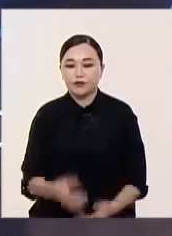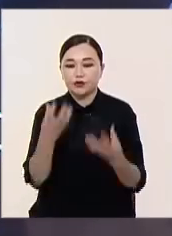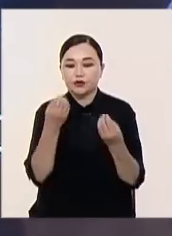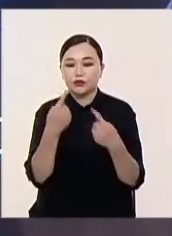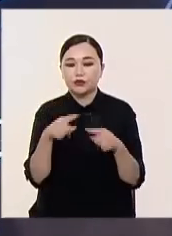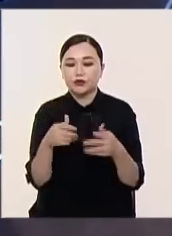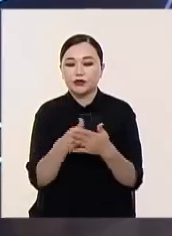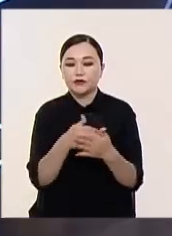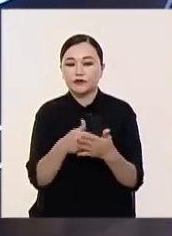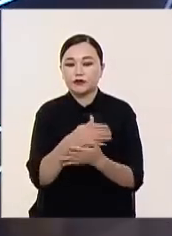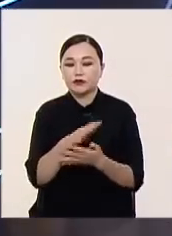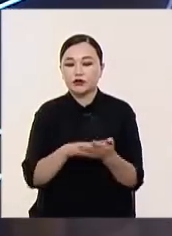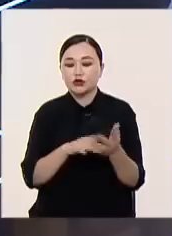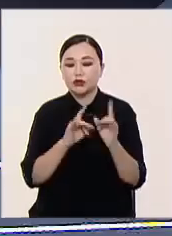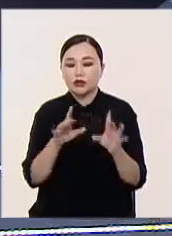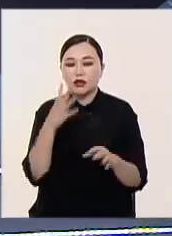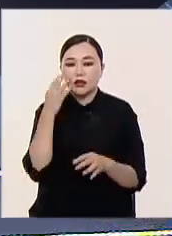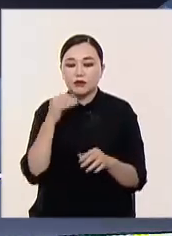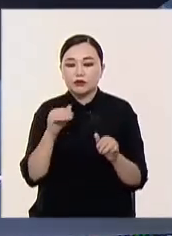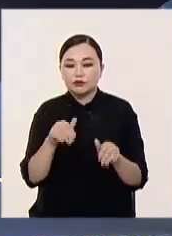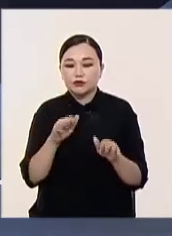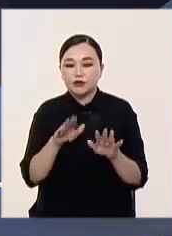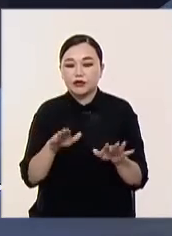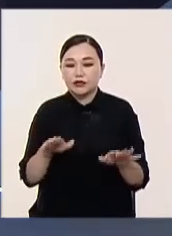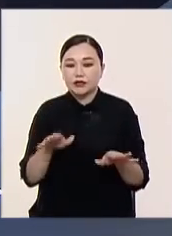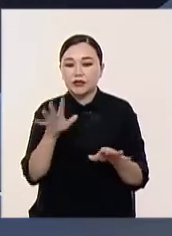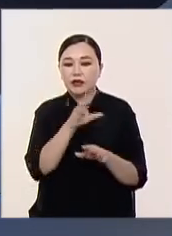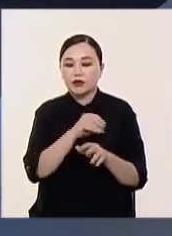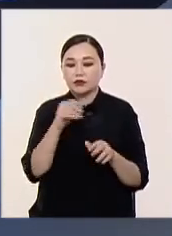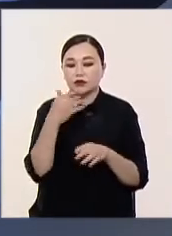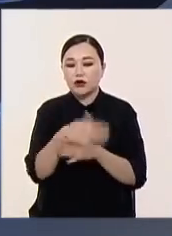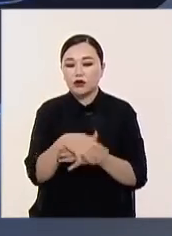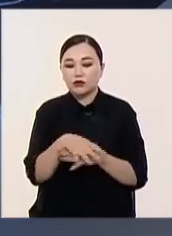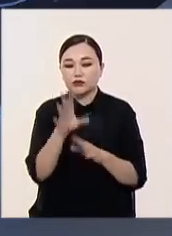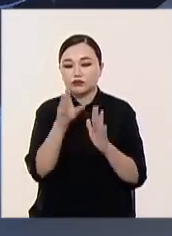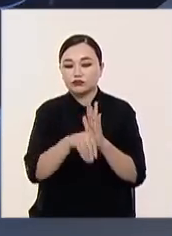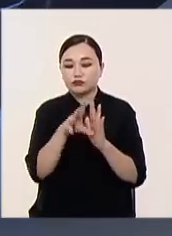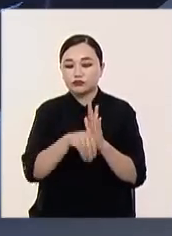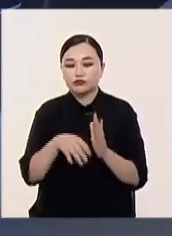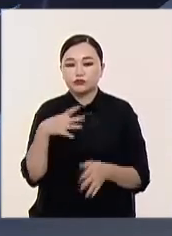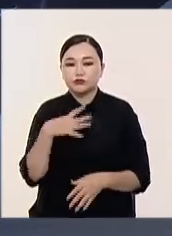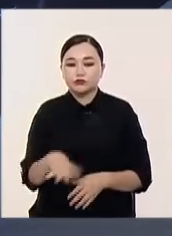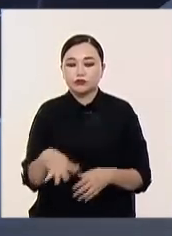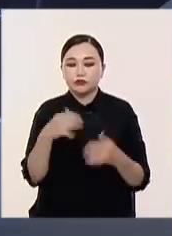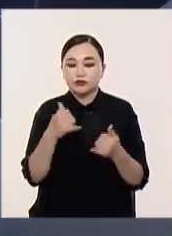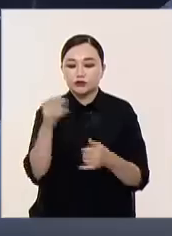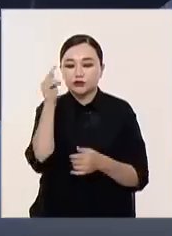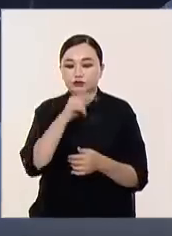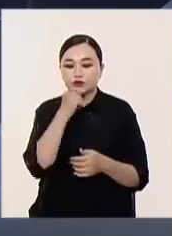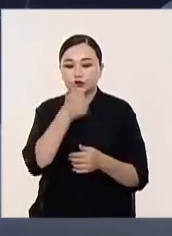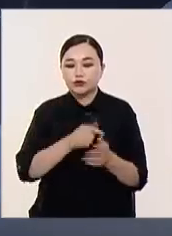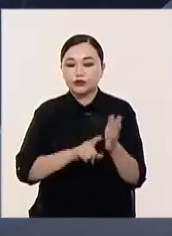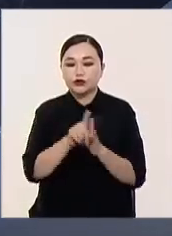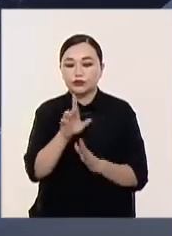Өзгеде ақпараттарға көшсек, Алматыда студенттер көше кезіп, далада түнеуге мәжбүр. Жаңа оқу жылы басталса